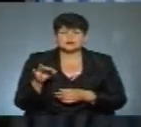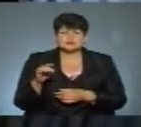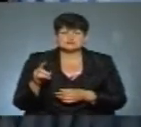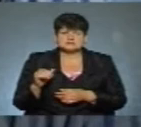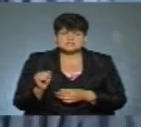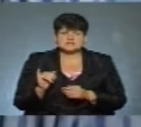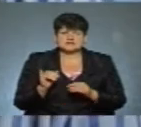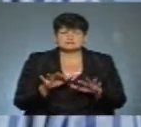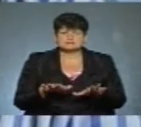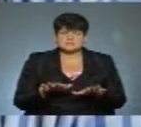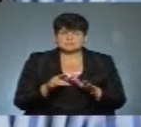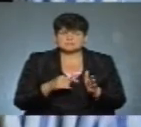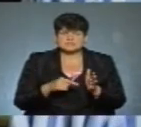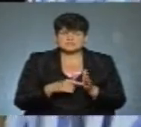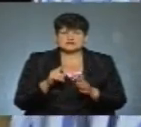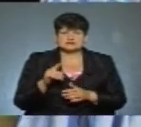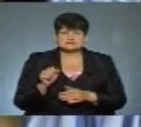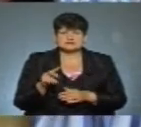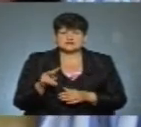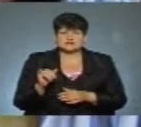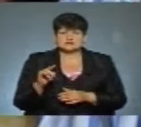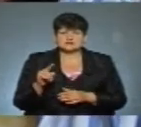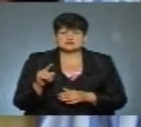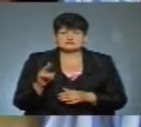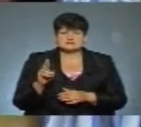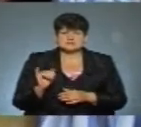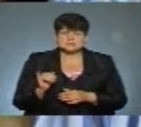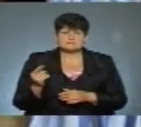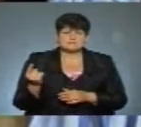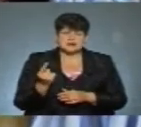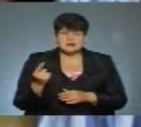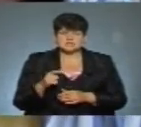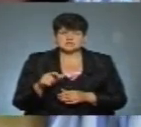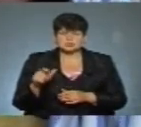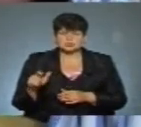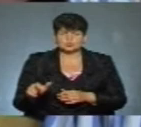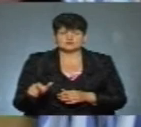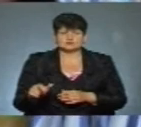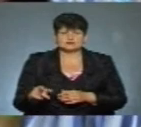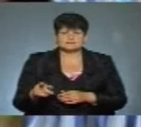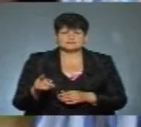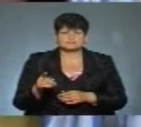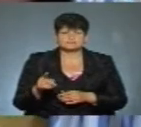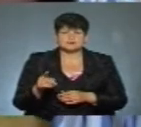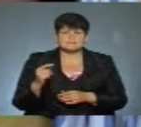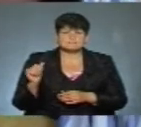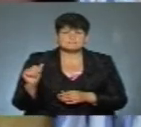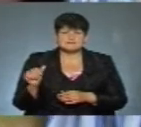самого міста Залісті. Перші люди, тобто палеолітична доба, первісна община